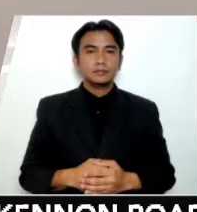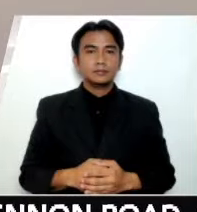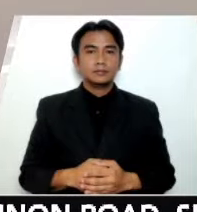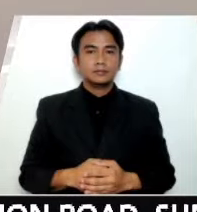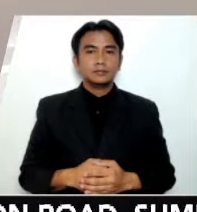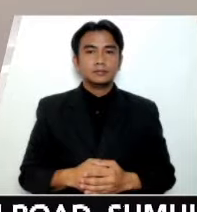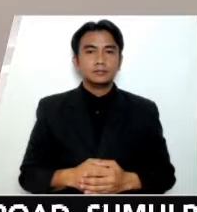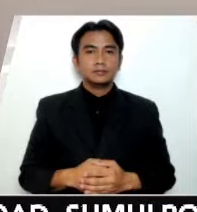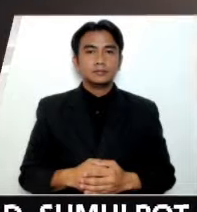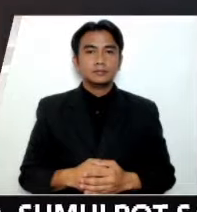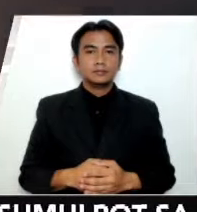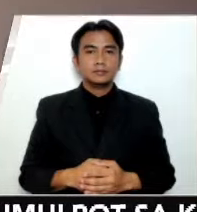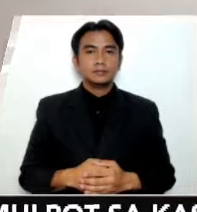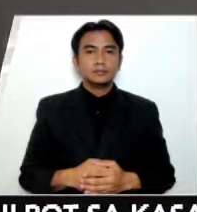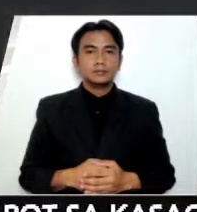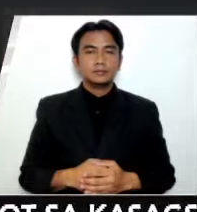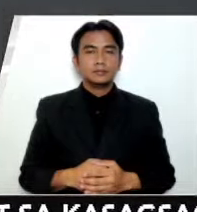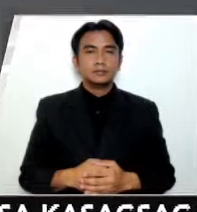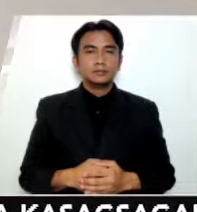Alarm.